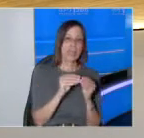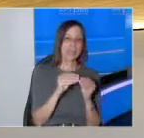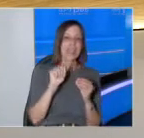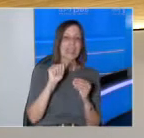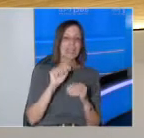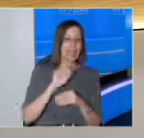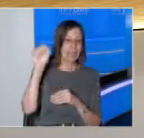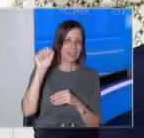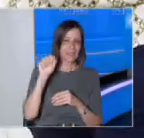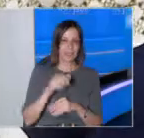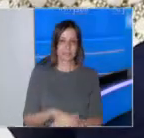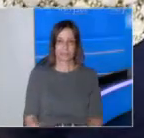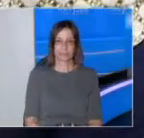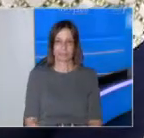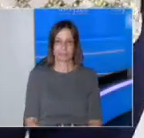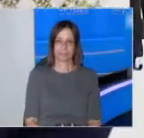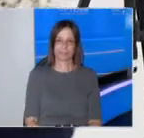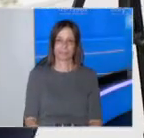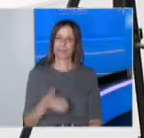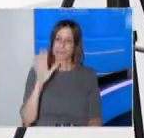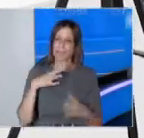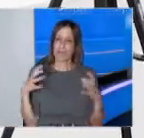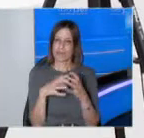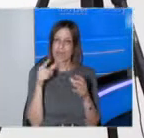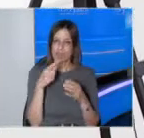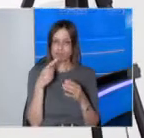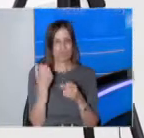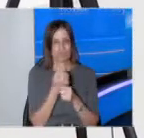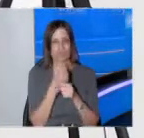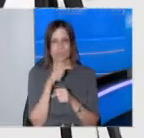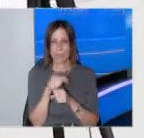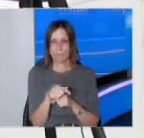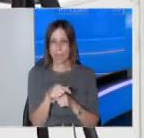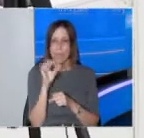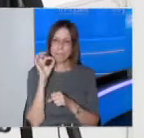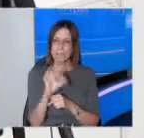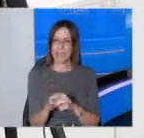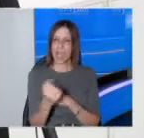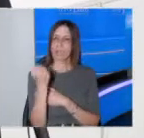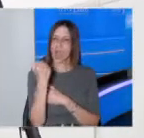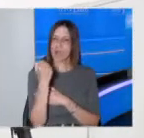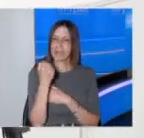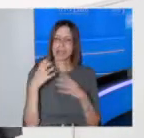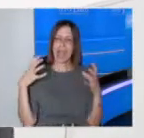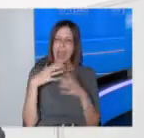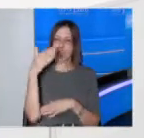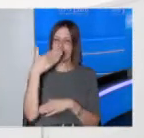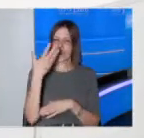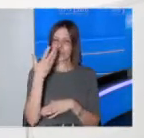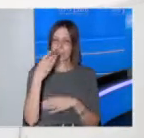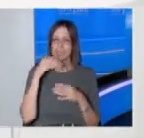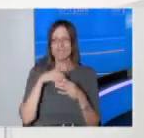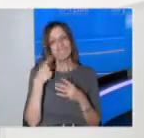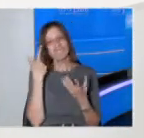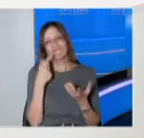איתמר בן גביר. הנה. וגם על החבורה הזאת שמייצרת פה, אתה יודע, פגיעה בחוסן הלאומי שלנו, מתוך, לא